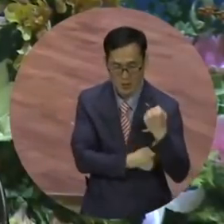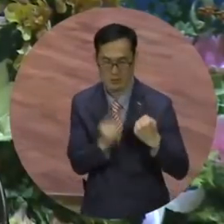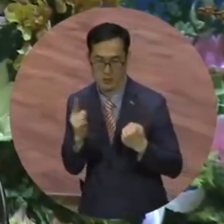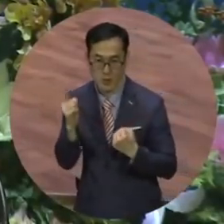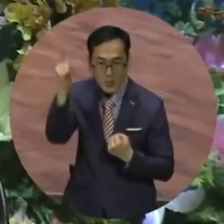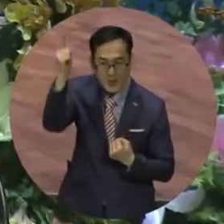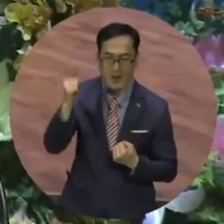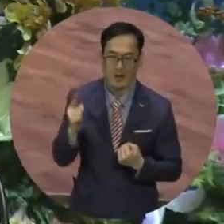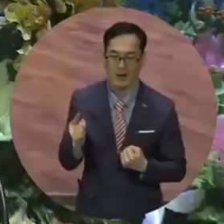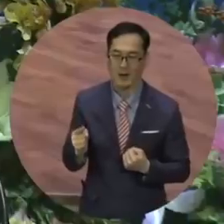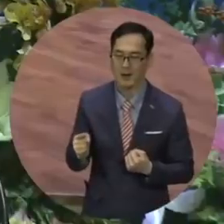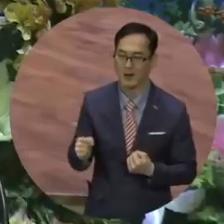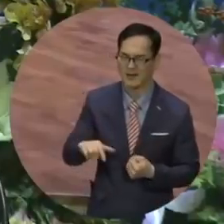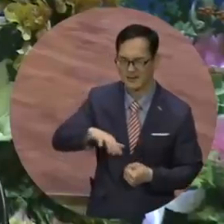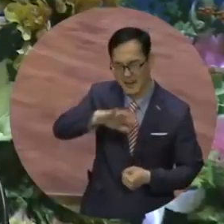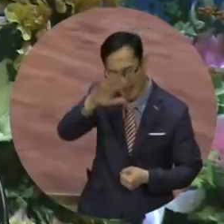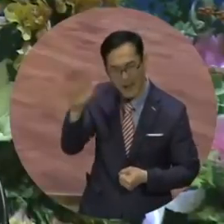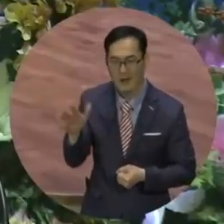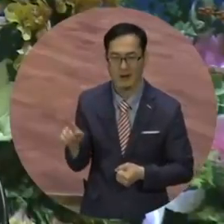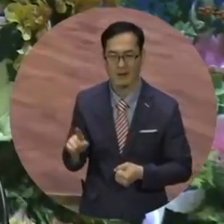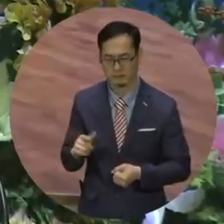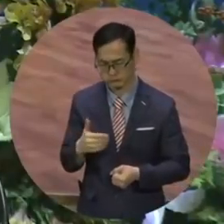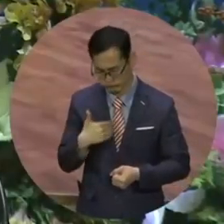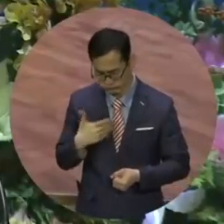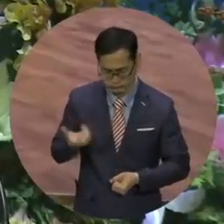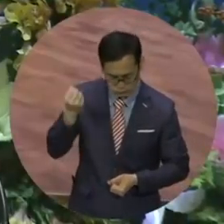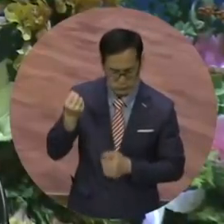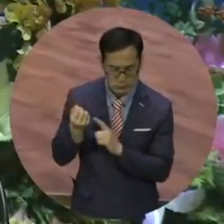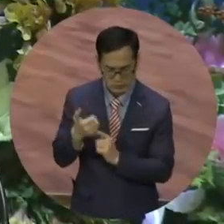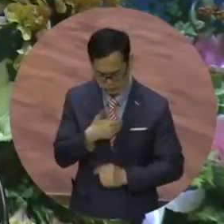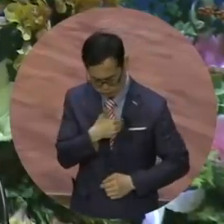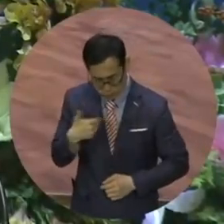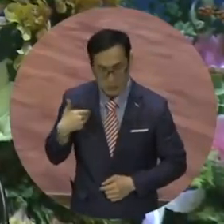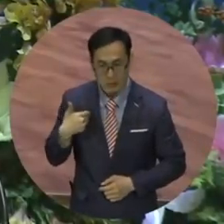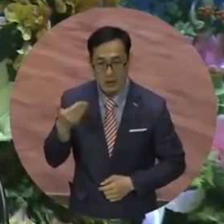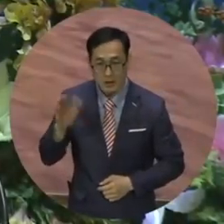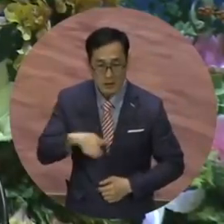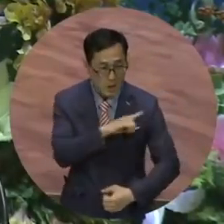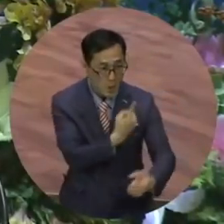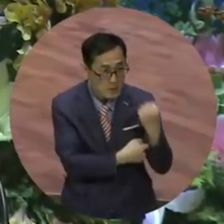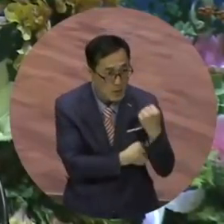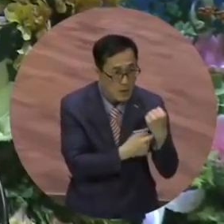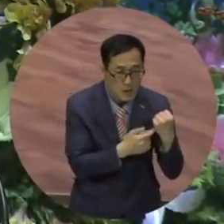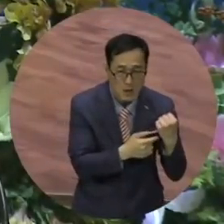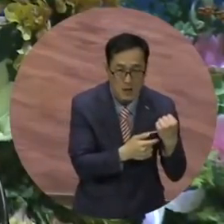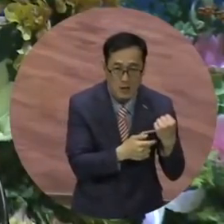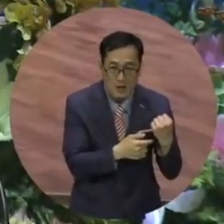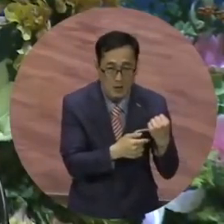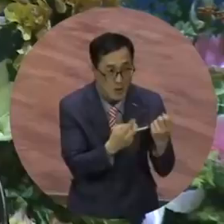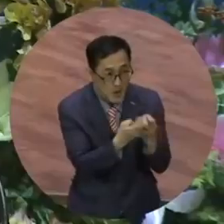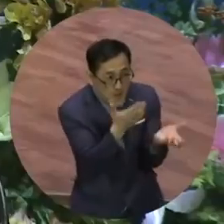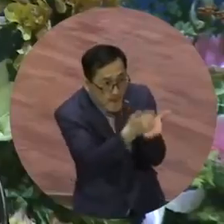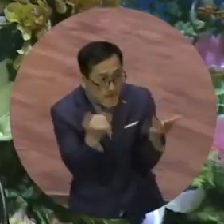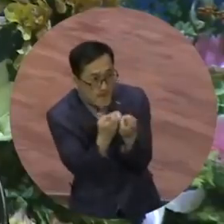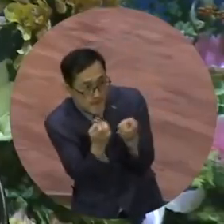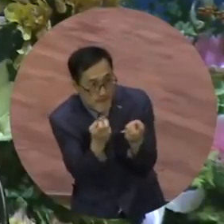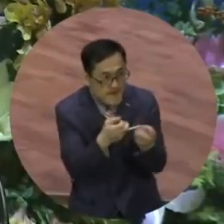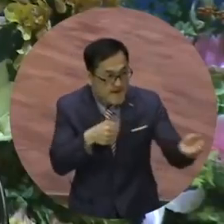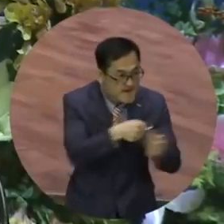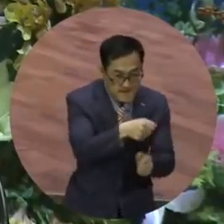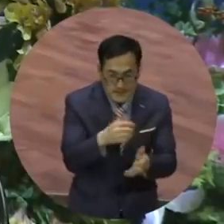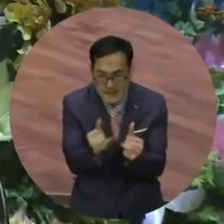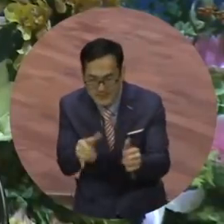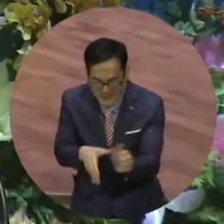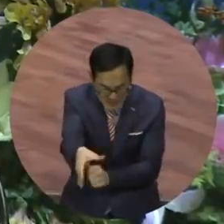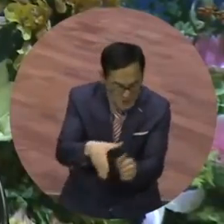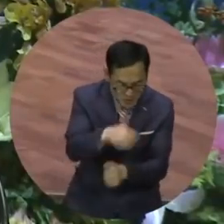권력에 왜 종이 돼가지고 죽기 살기로 그냥 그 매달리느냐고요. 수단 방법 가리지 않고